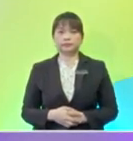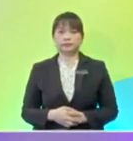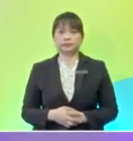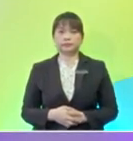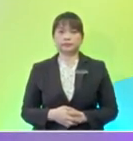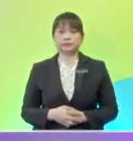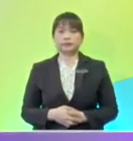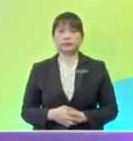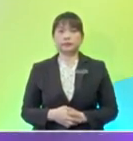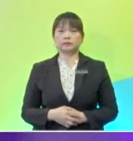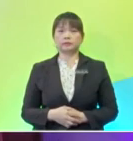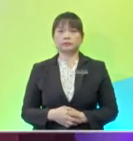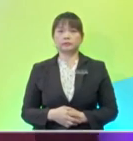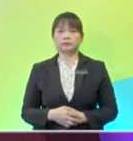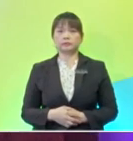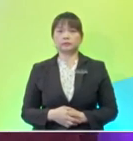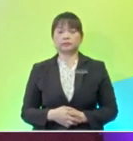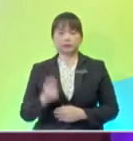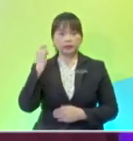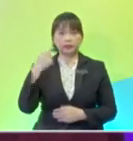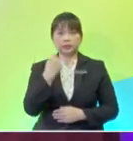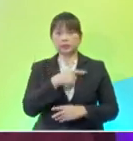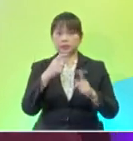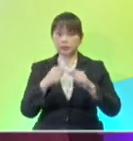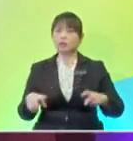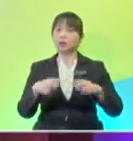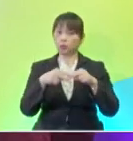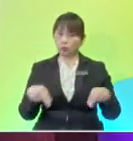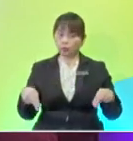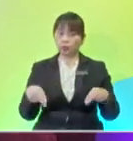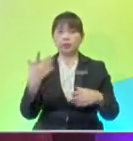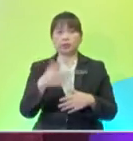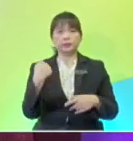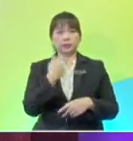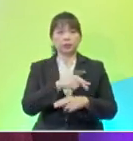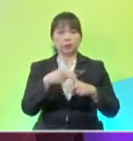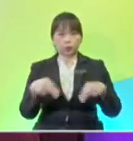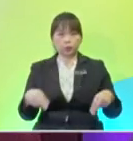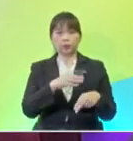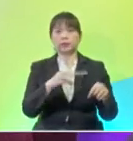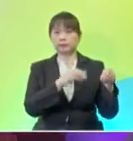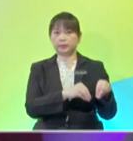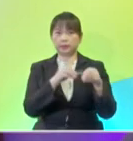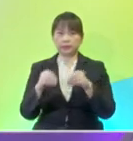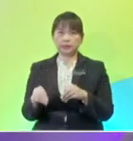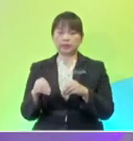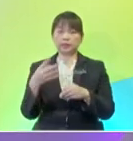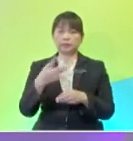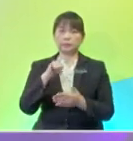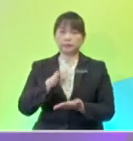betul jadi tadi kita udah ukur dan pindah Oke lupa kita ukur dan pindah dan kemudian